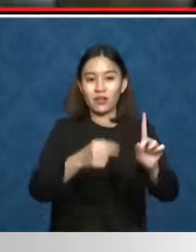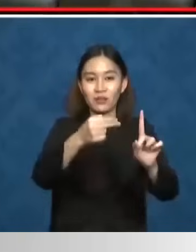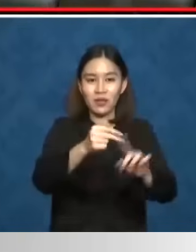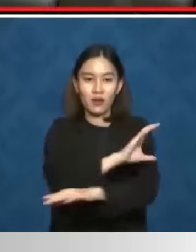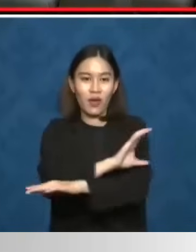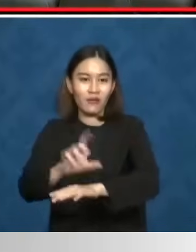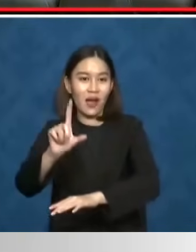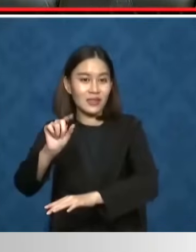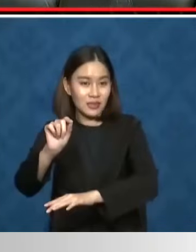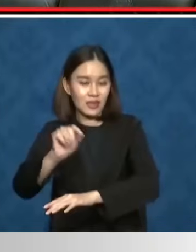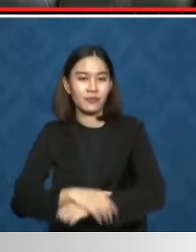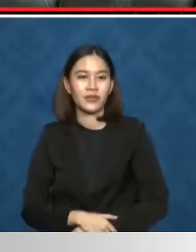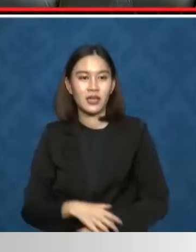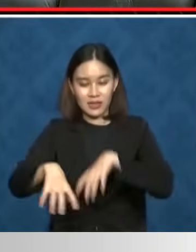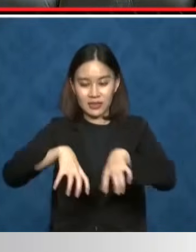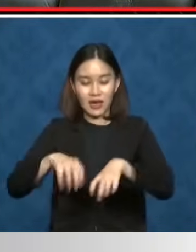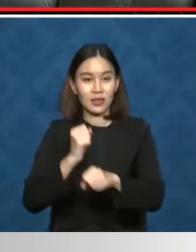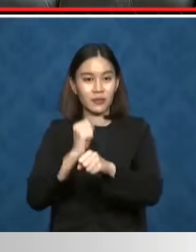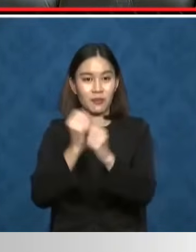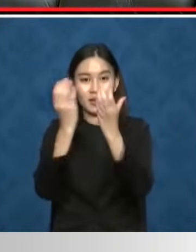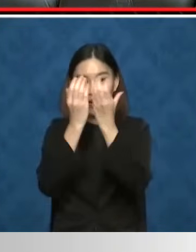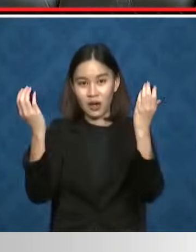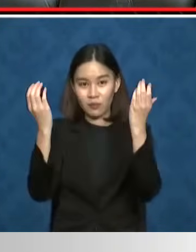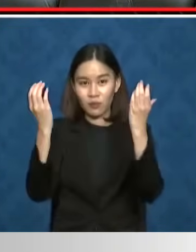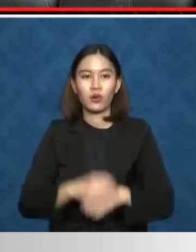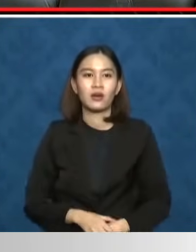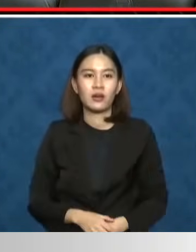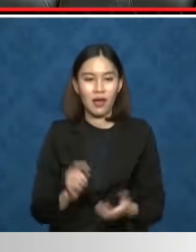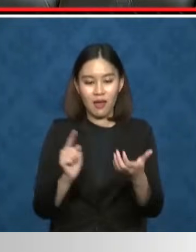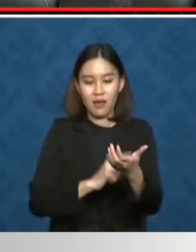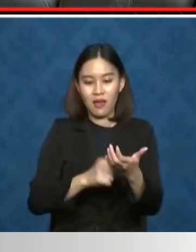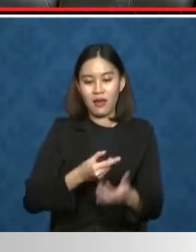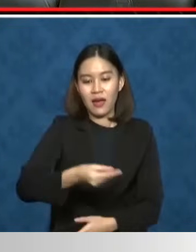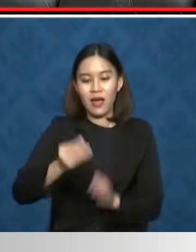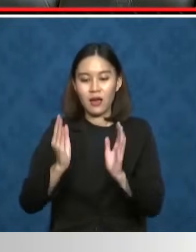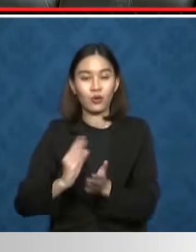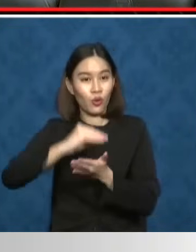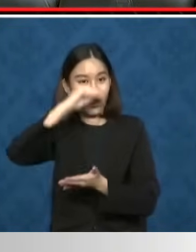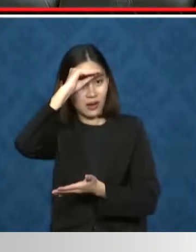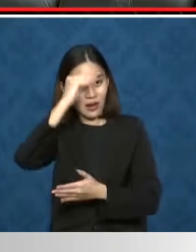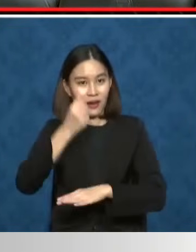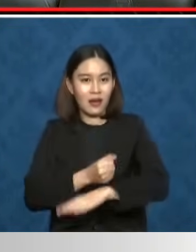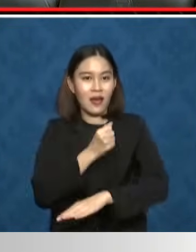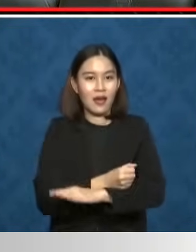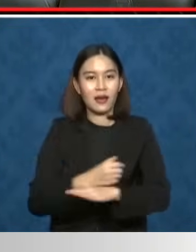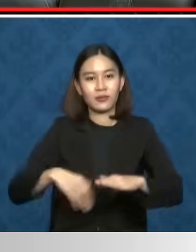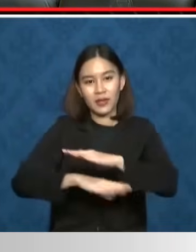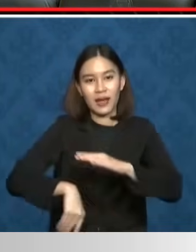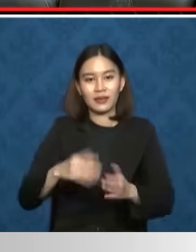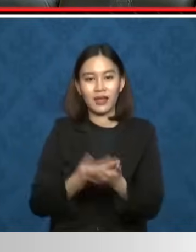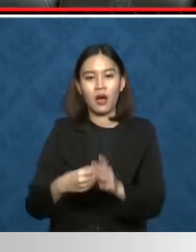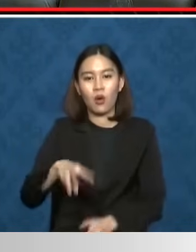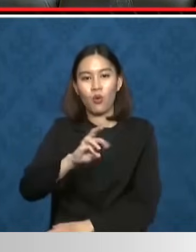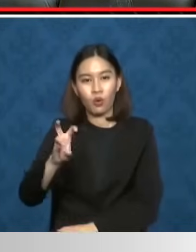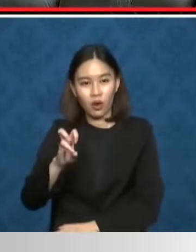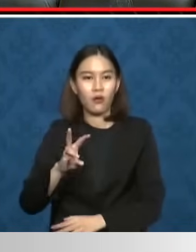า20บาทนโยบายการจัดทำรัฐธรรมนูญนโยบายแจกแท็บเล็ตให้นักเรียนนโยบายค่าแรงขั้นต่ำ600บาทและนโยบาย